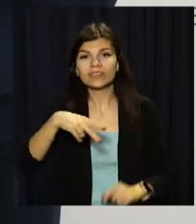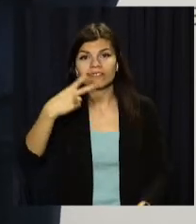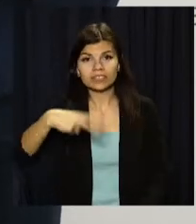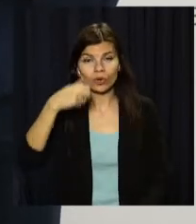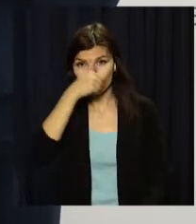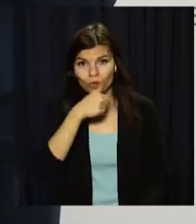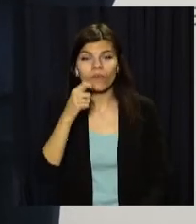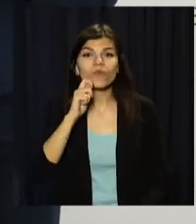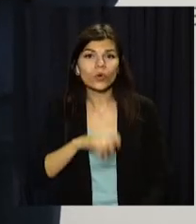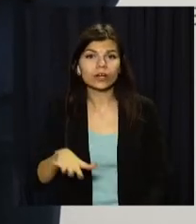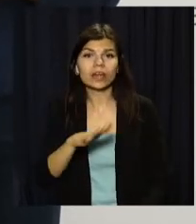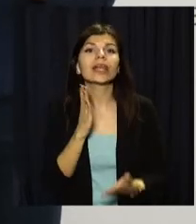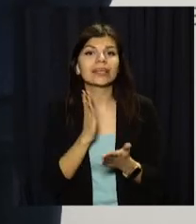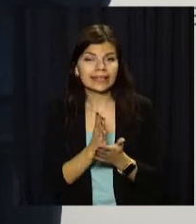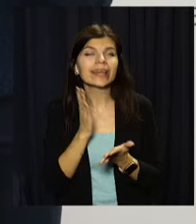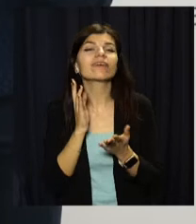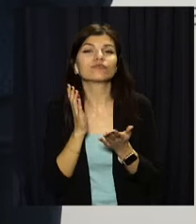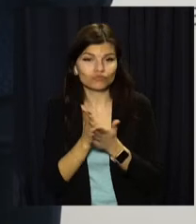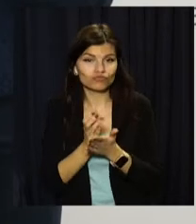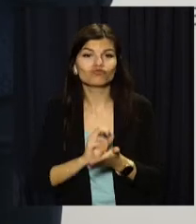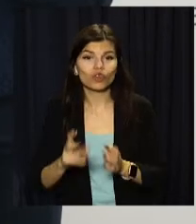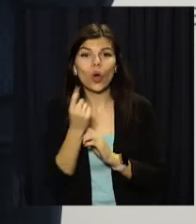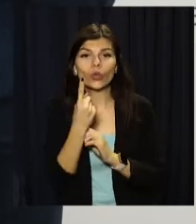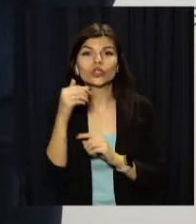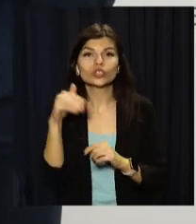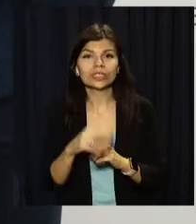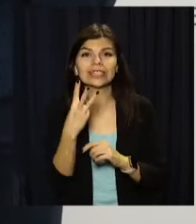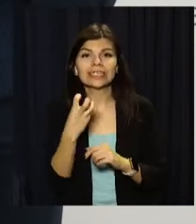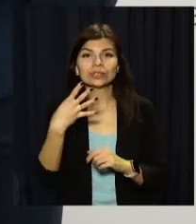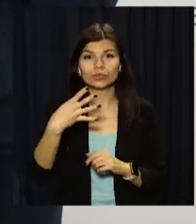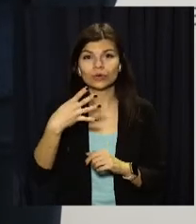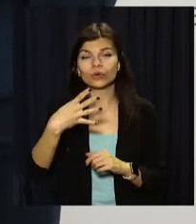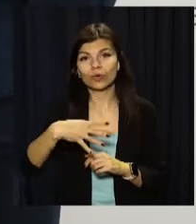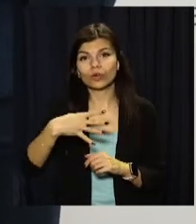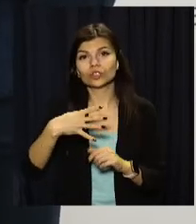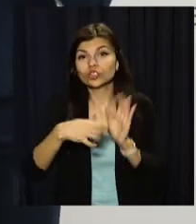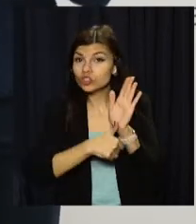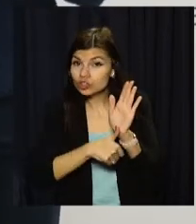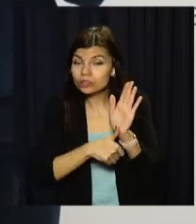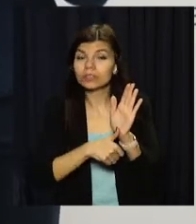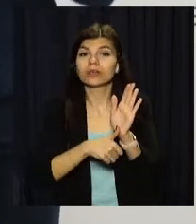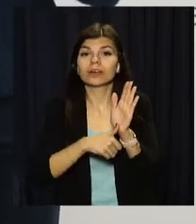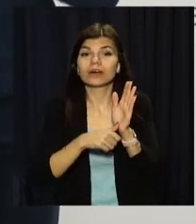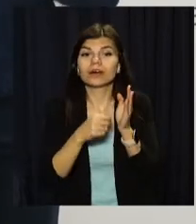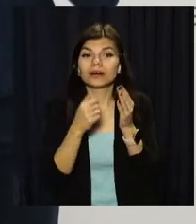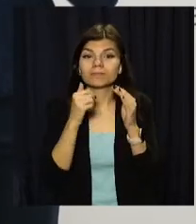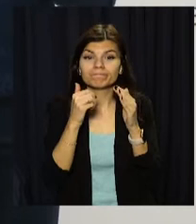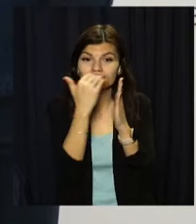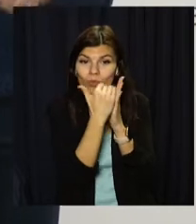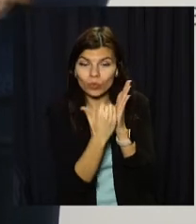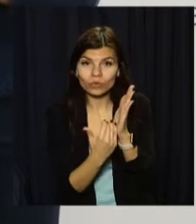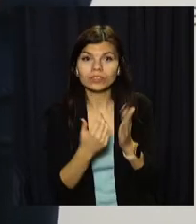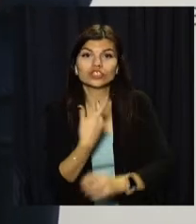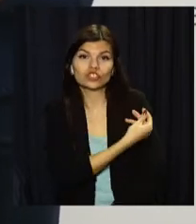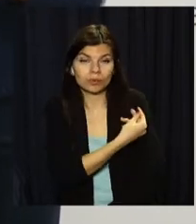2020 року в Україні є в наявності 11 346 пунктів